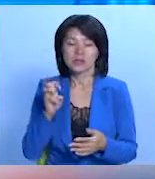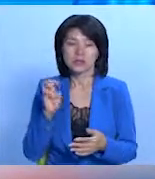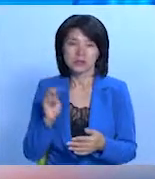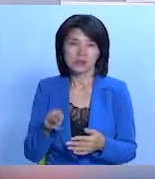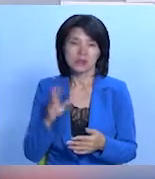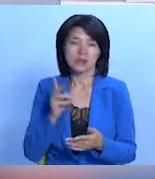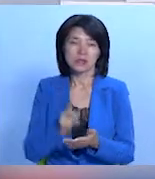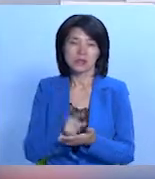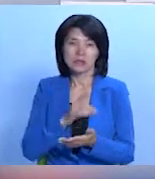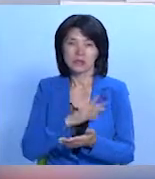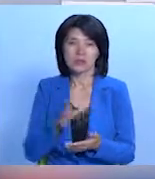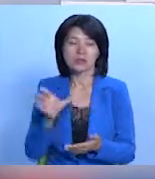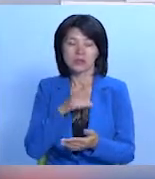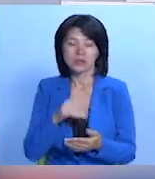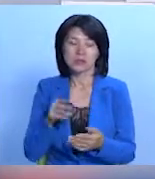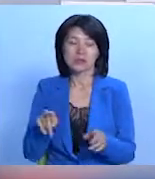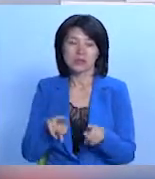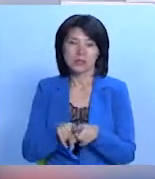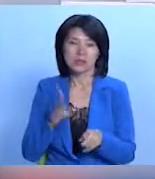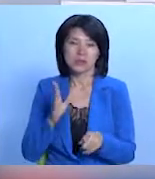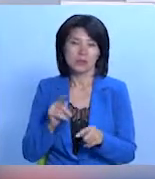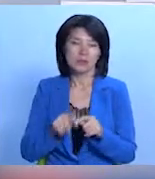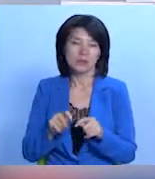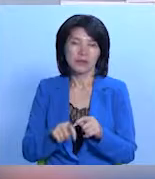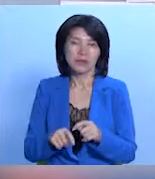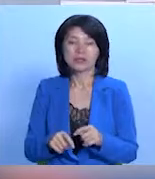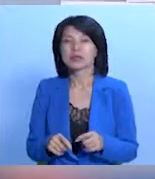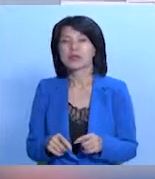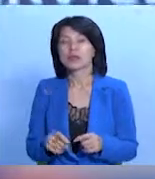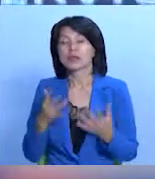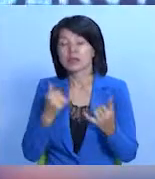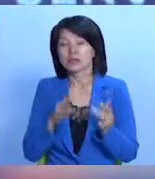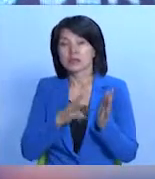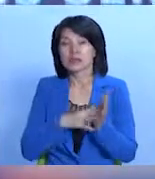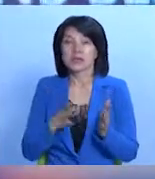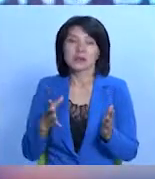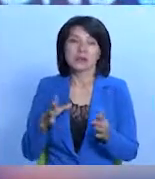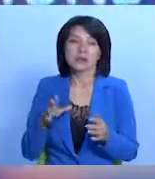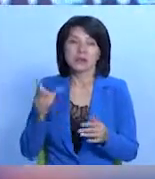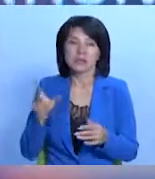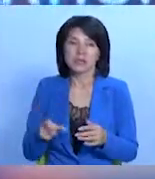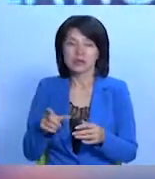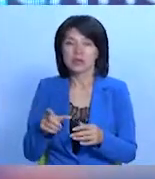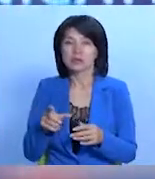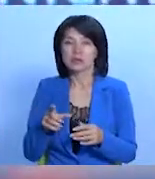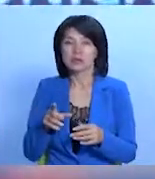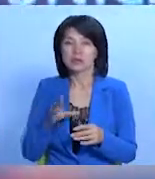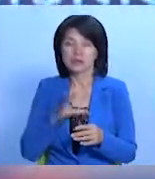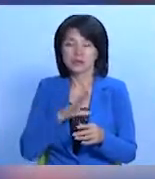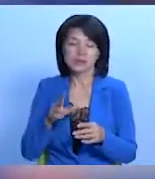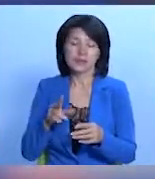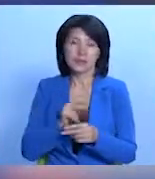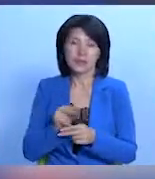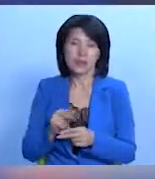қолдануда. Жақын арада басқа аймақтарда да іске қосылмақшы. Соңғы мәлімет бойынша 9000-нан астам науқас инфекциялық стационарда ем